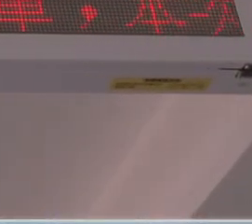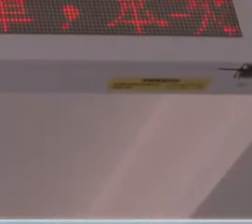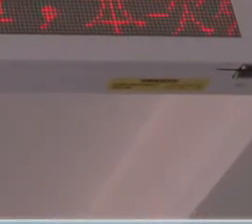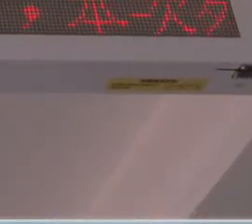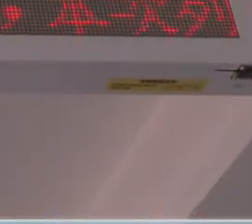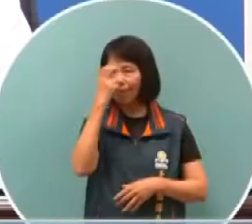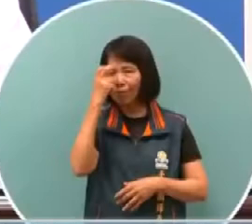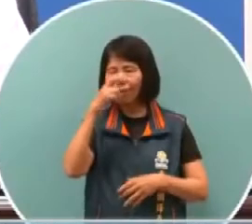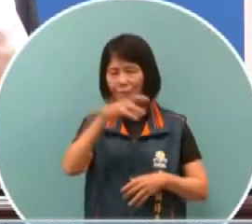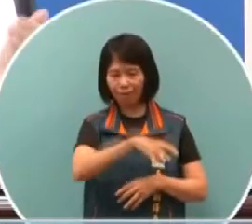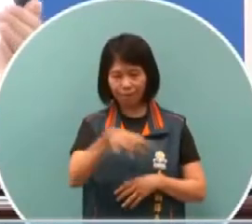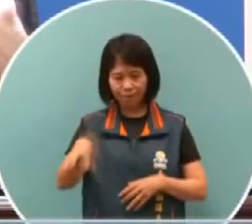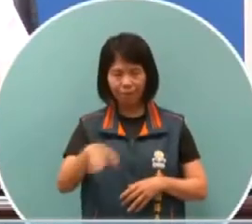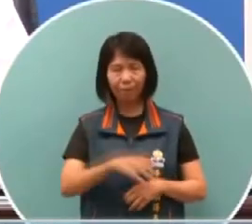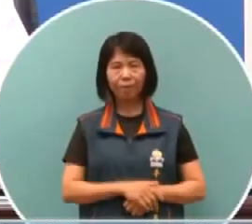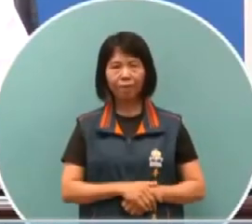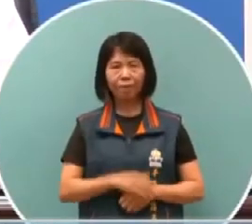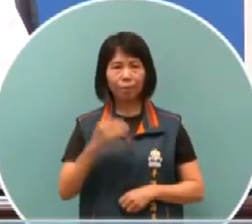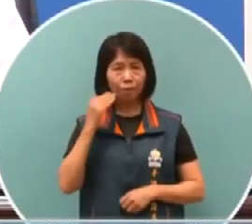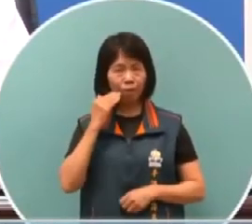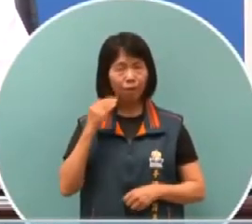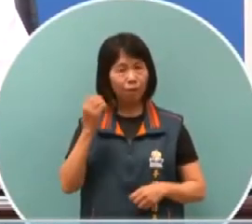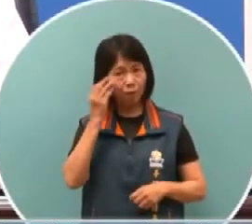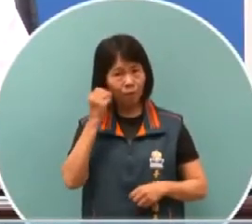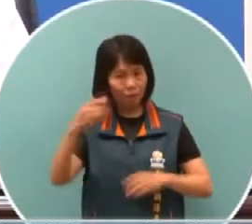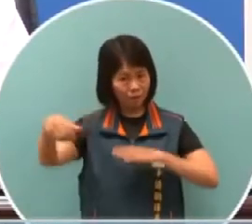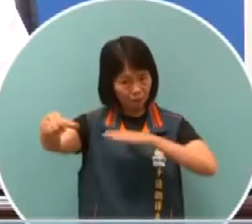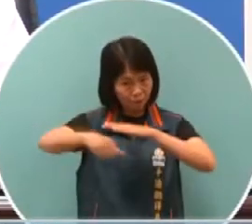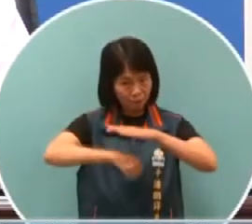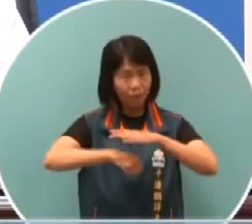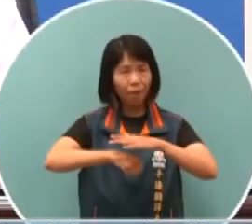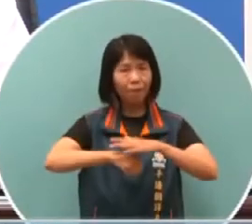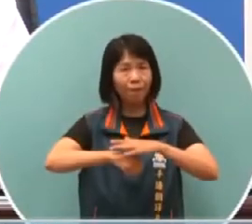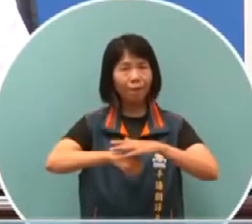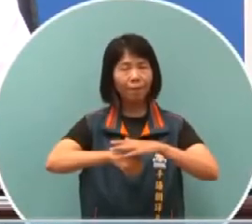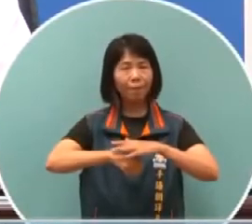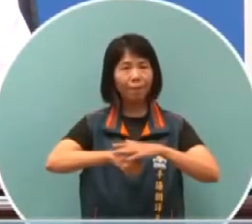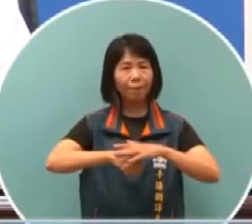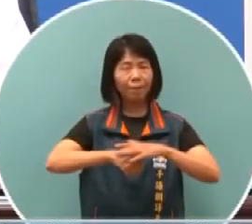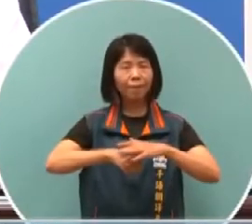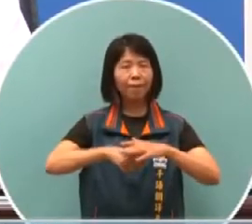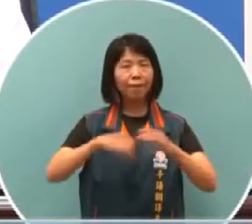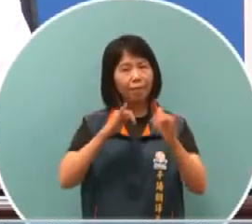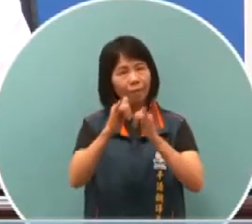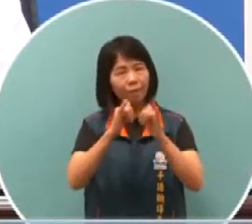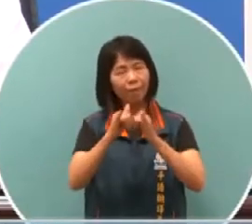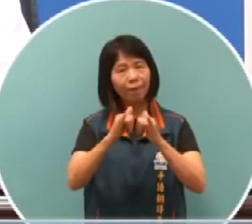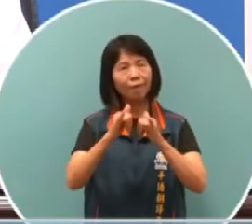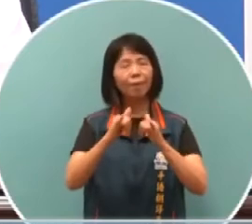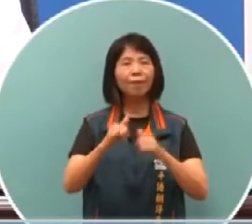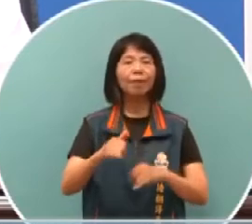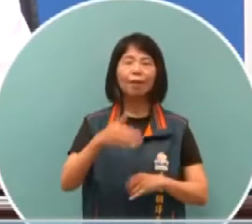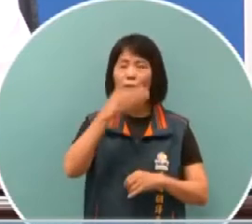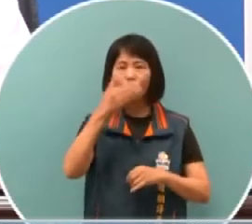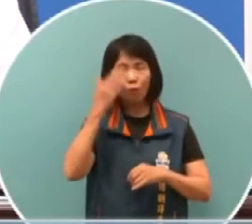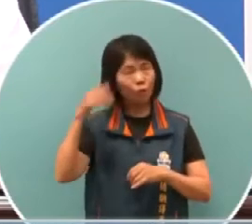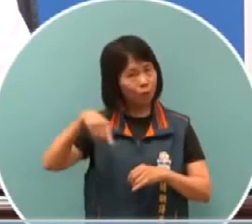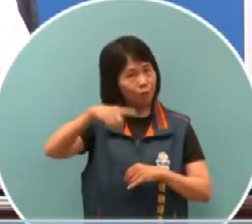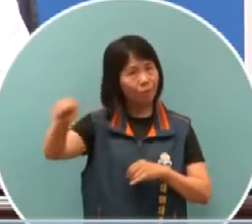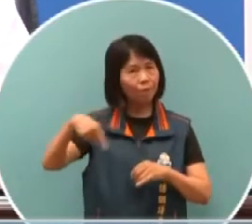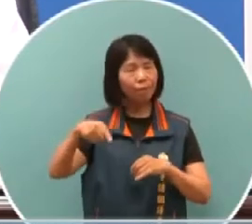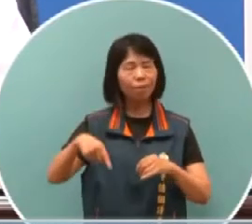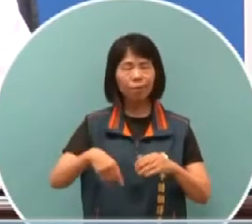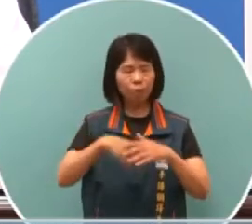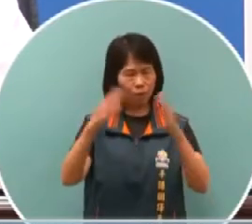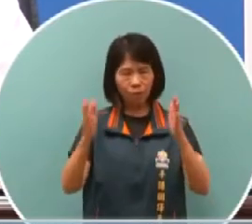站。进到花莲的我们的家人或者是旅客，我们